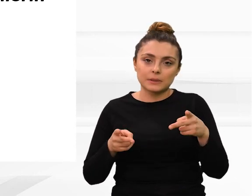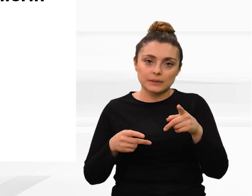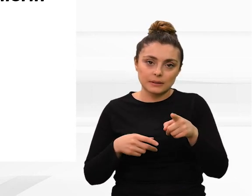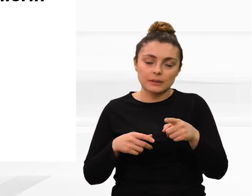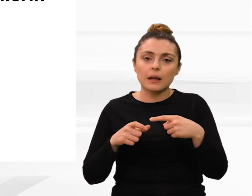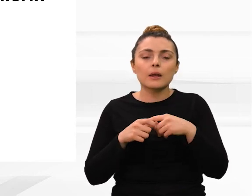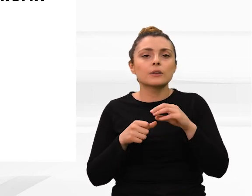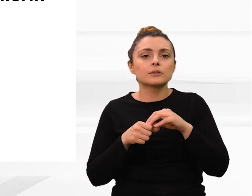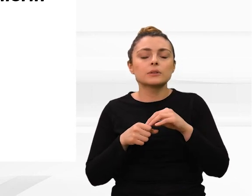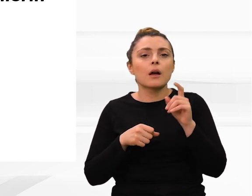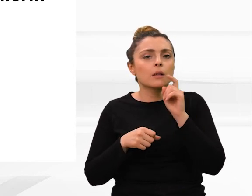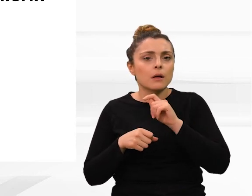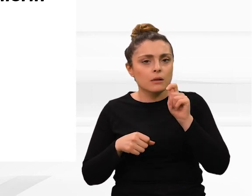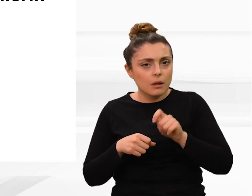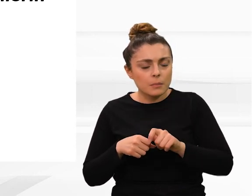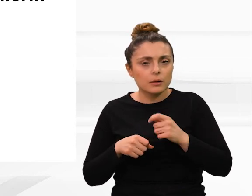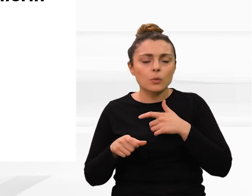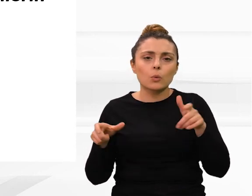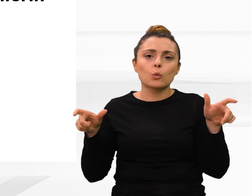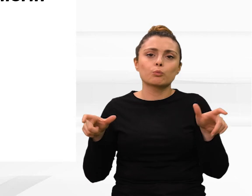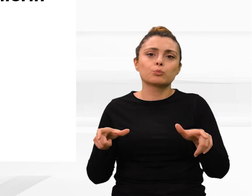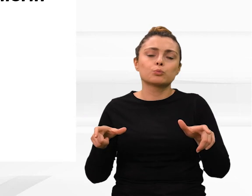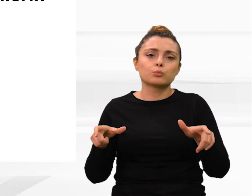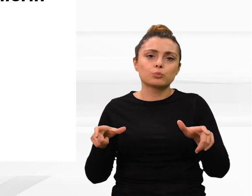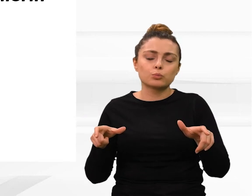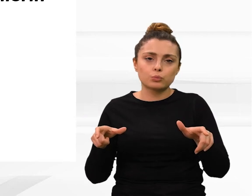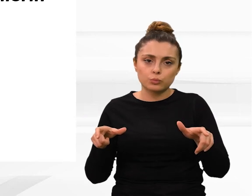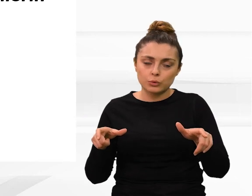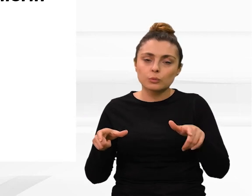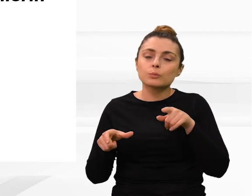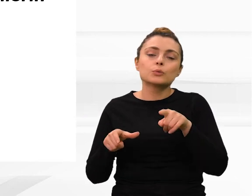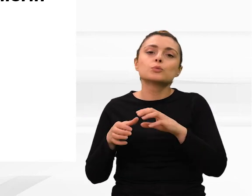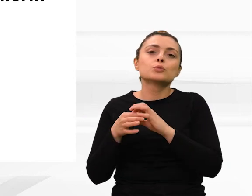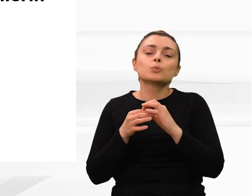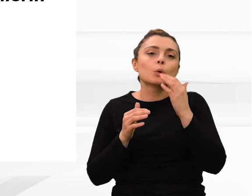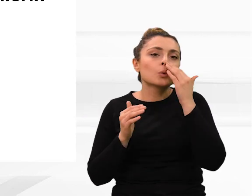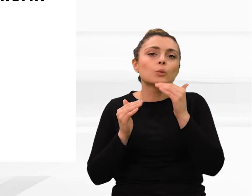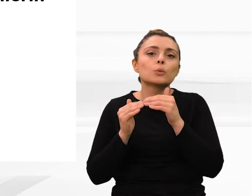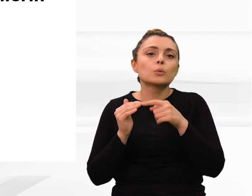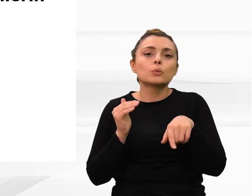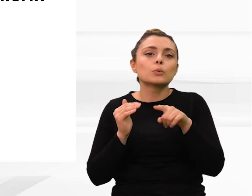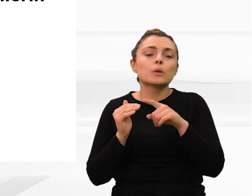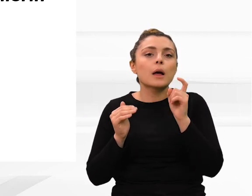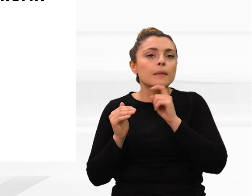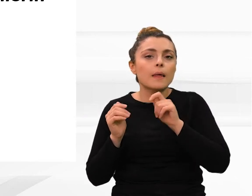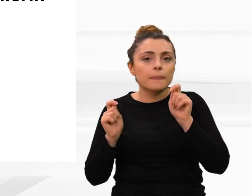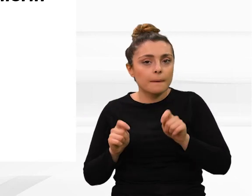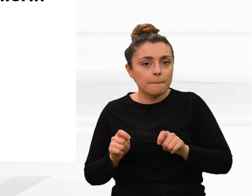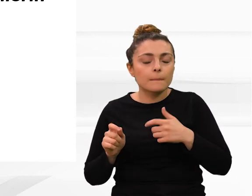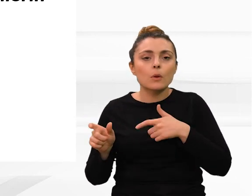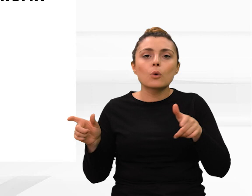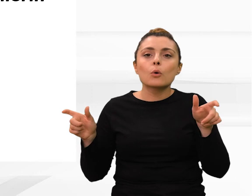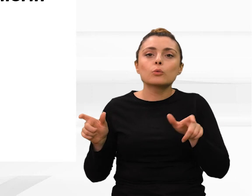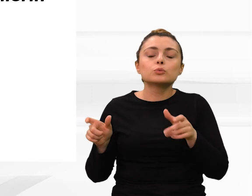e seçeneği Hata yapmaktan korunmuş lardır Evet arkadaşlar parçadan hareketle Hata yapmaktan